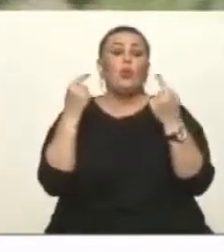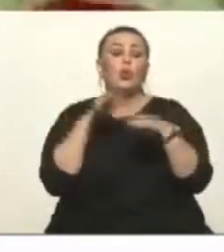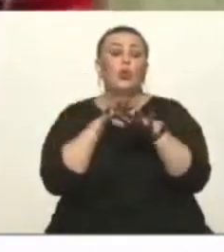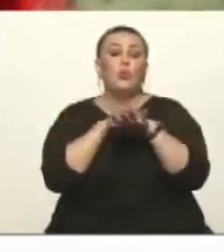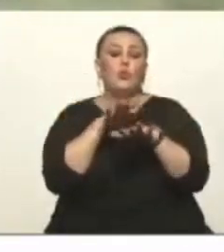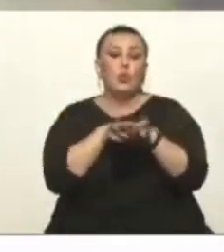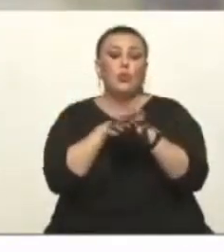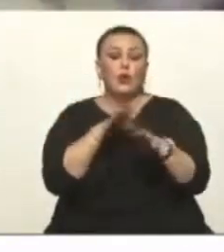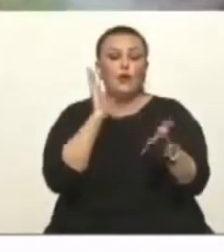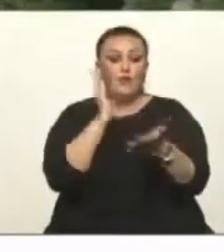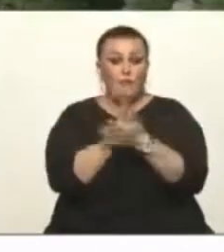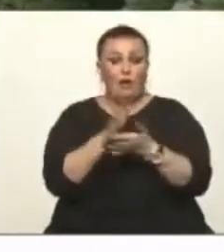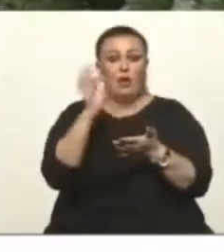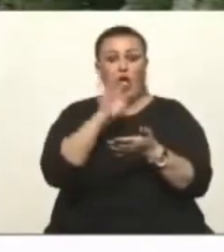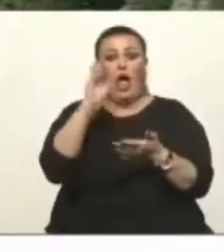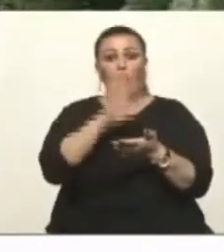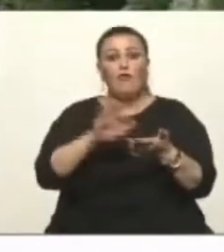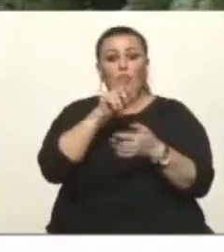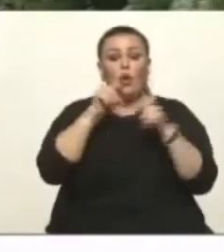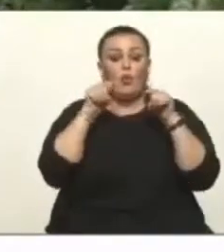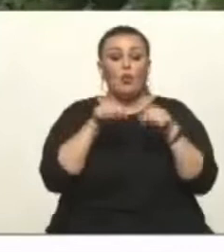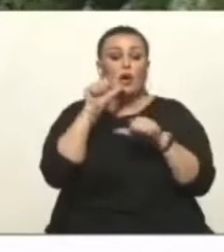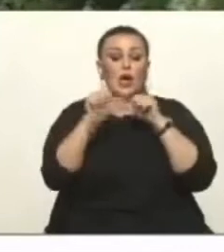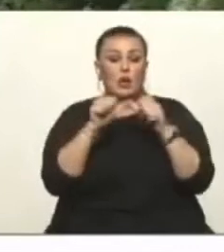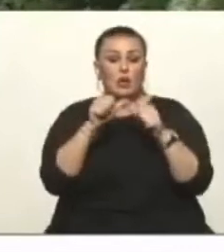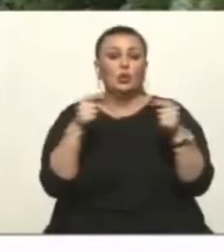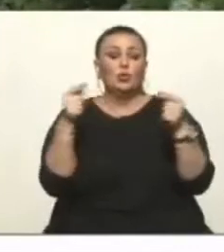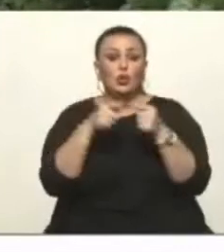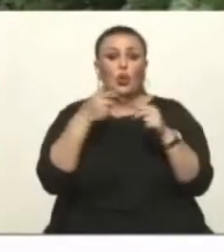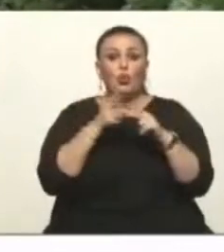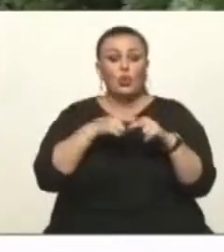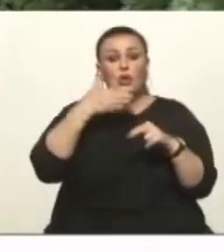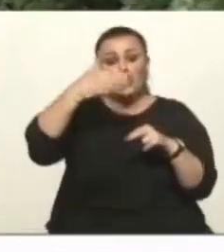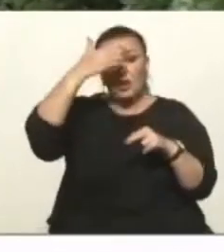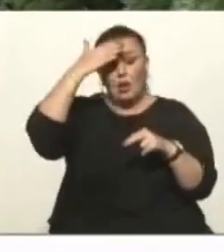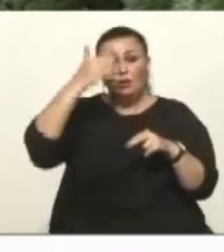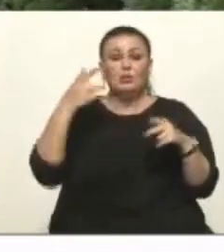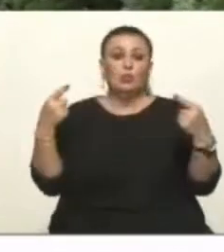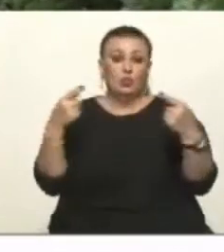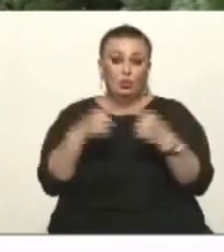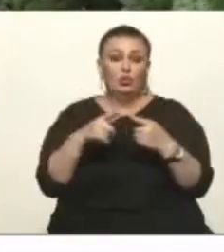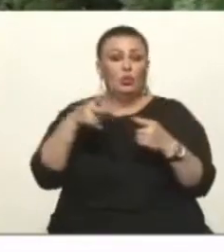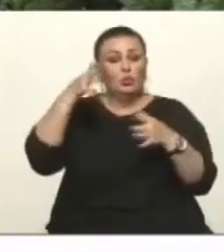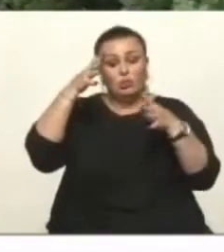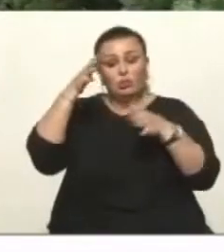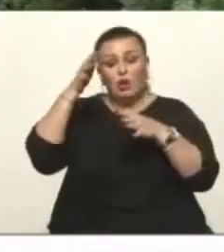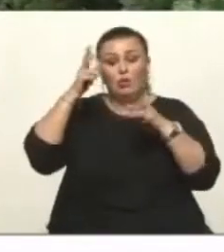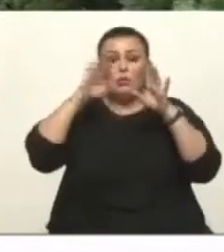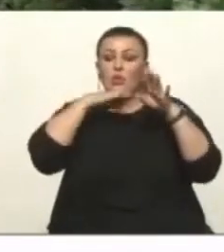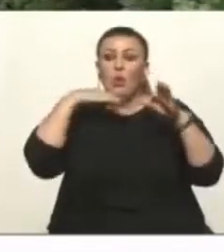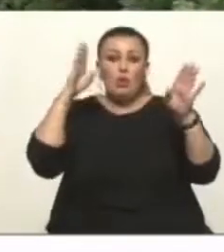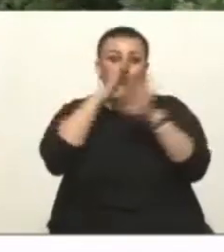Belə demək olarsa, Avropa bu il gərçəkdən də bu yayı çox qəzalarla, təbii